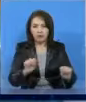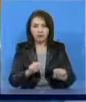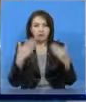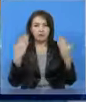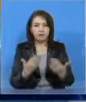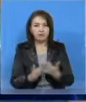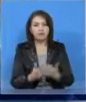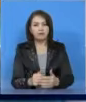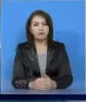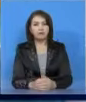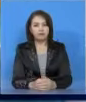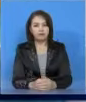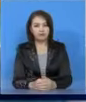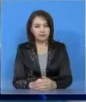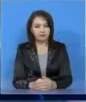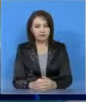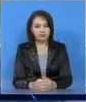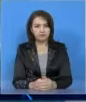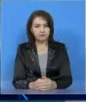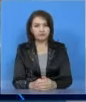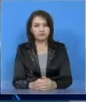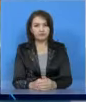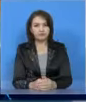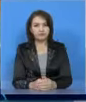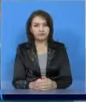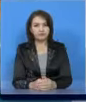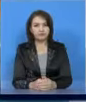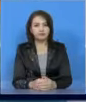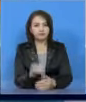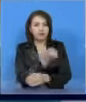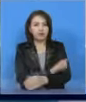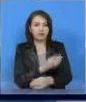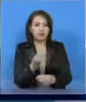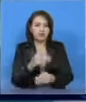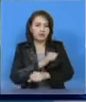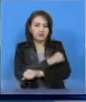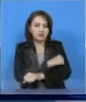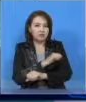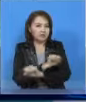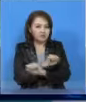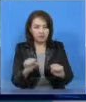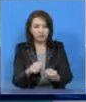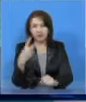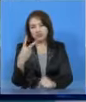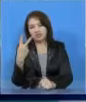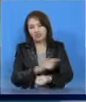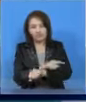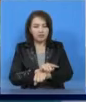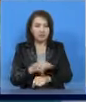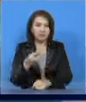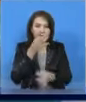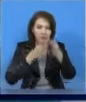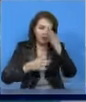түспейміз, ертең душқа түсуге болады, иә? Укордың орнын аспаймыз, 1-2 сағаттан кейін